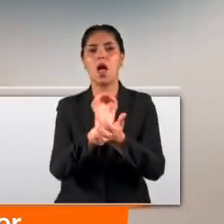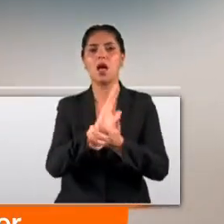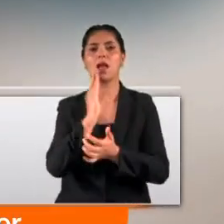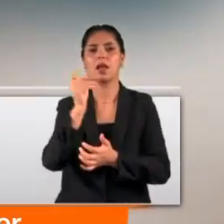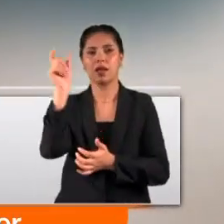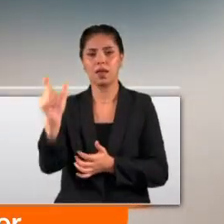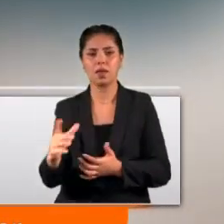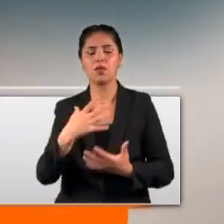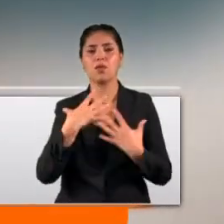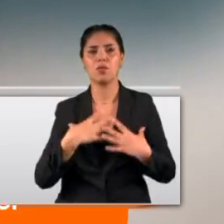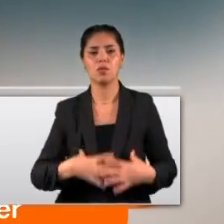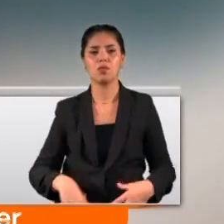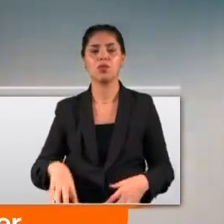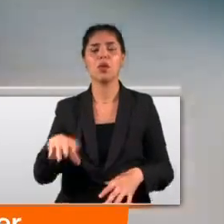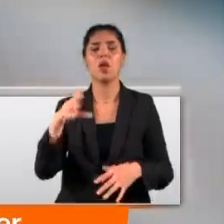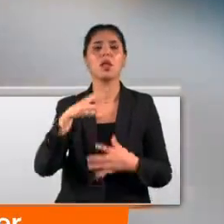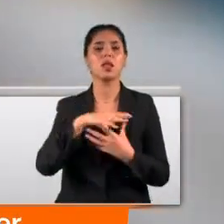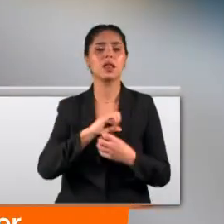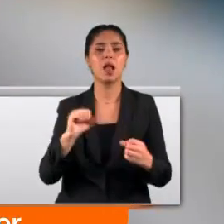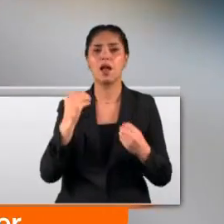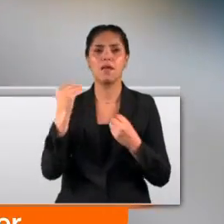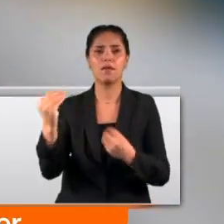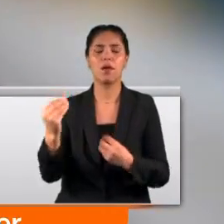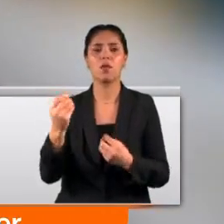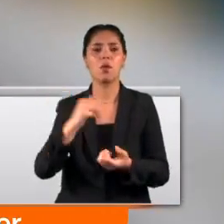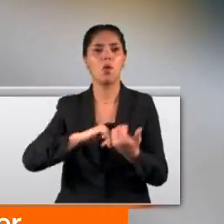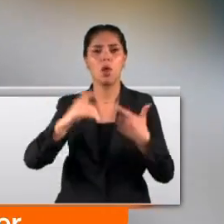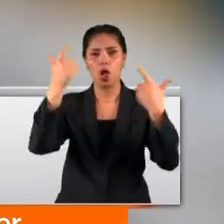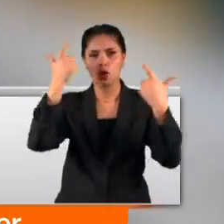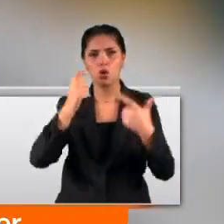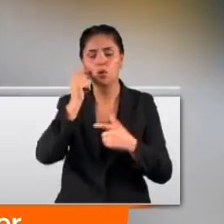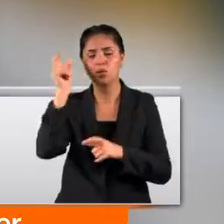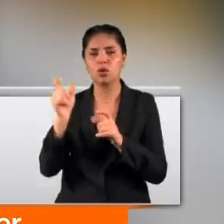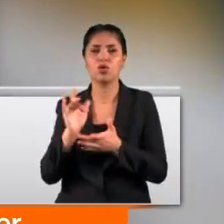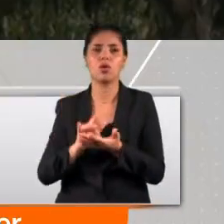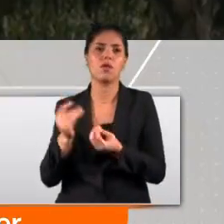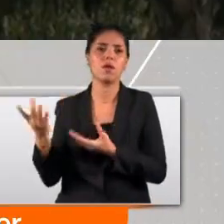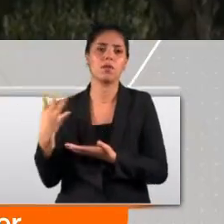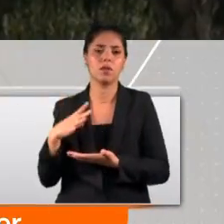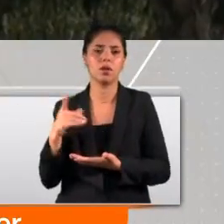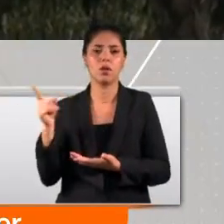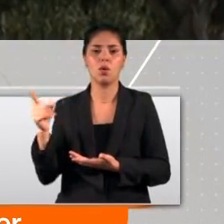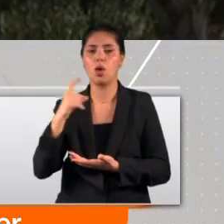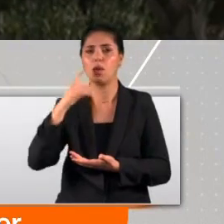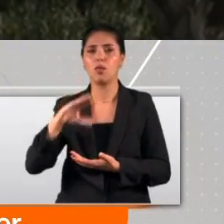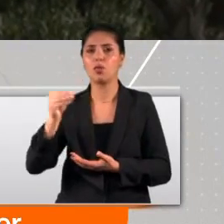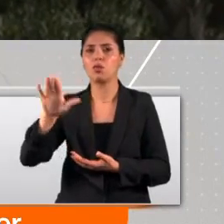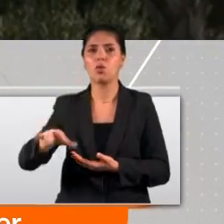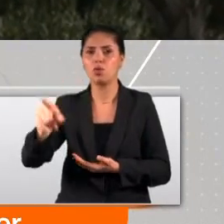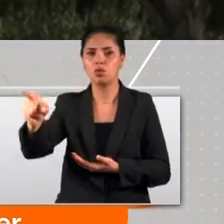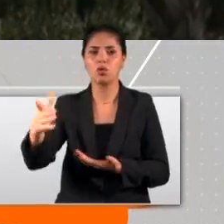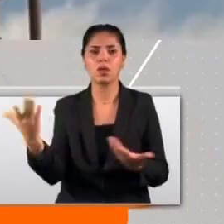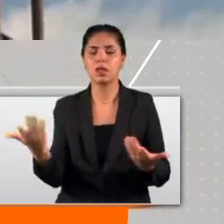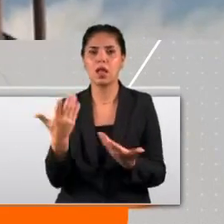hem bedenen hem de ruhen ağır yaralayan olayın sorumlularının cezasız kalmamasını istiyor. O küçük çocuğun yani